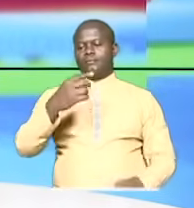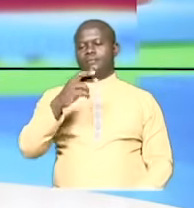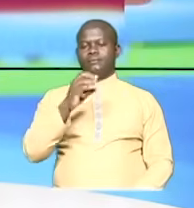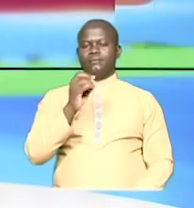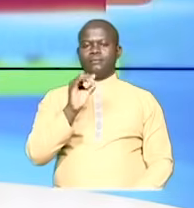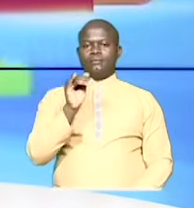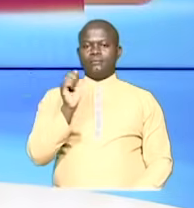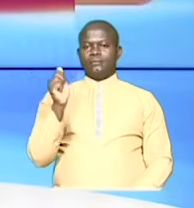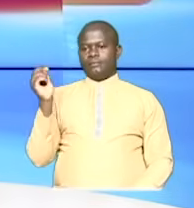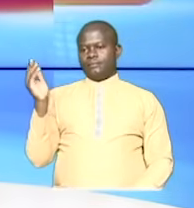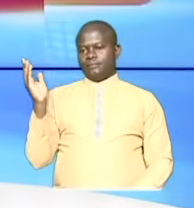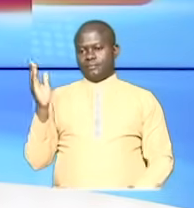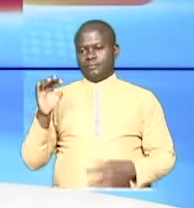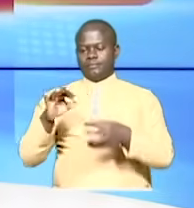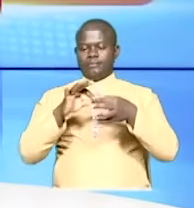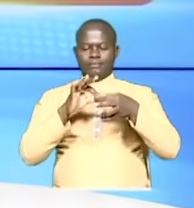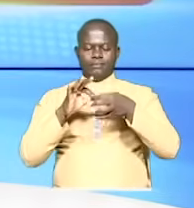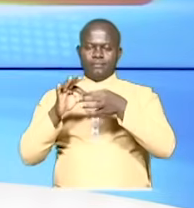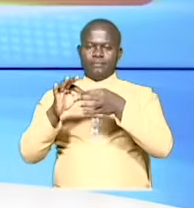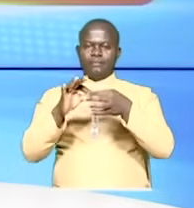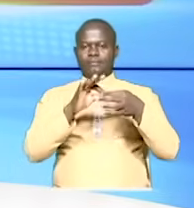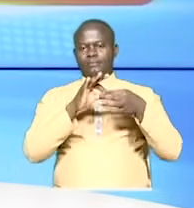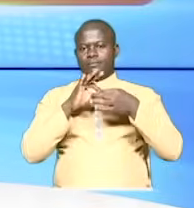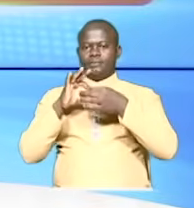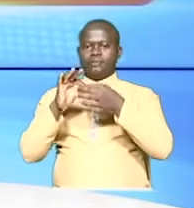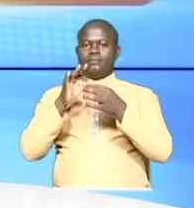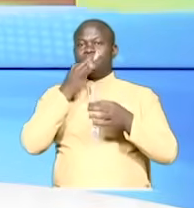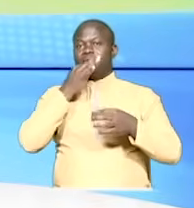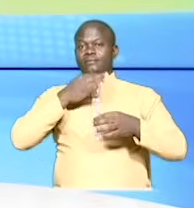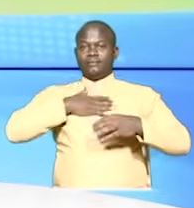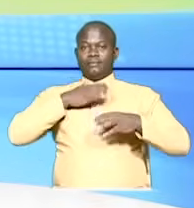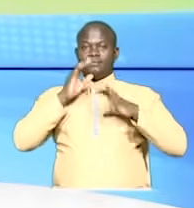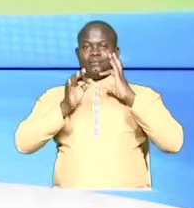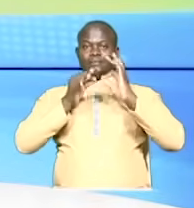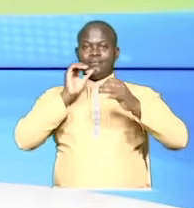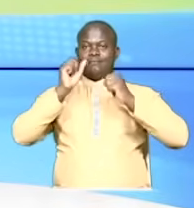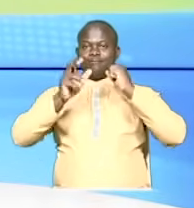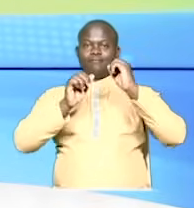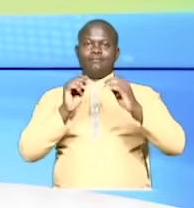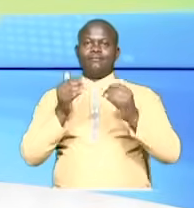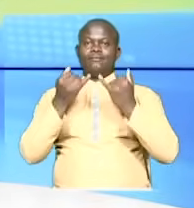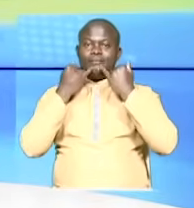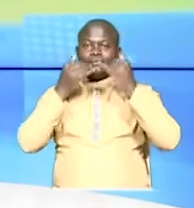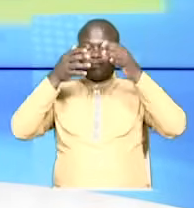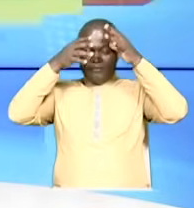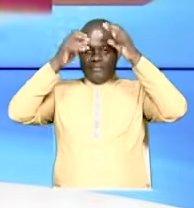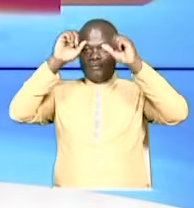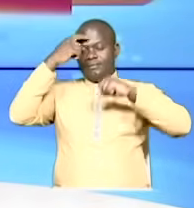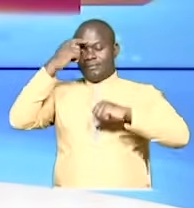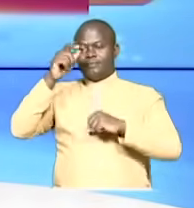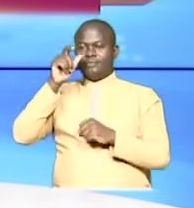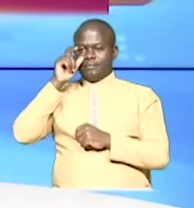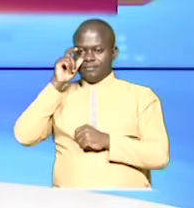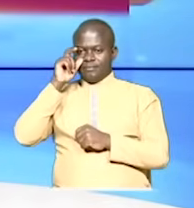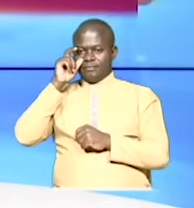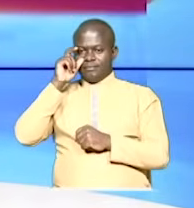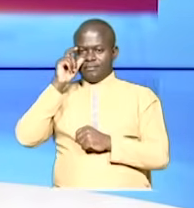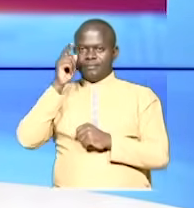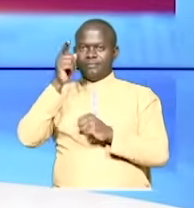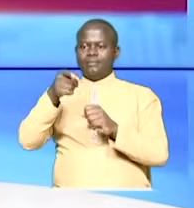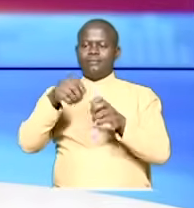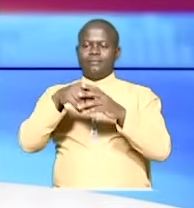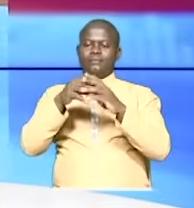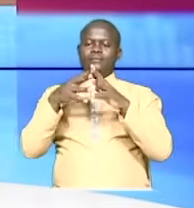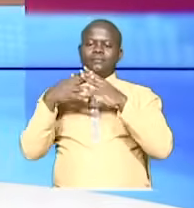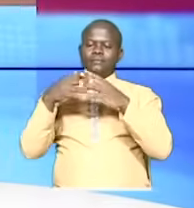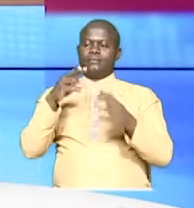Gloria Mukamabano ndafatanya amakuru na Fideli Iriza Imbuto reka tubabwire ko Perezida wa Repubulika Paul Kagame uri i